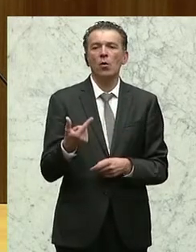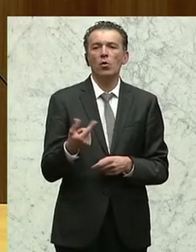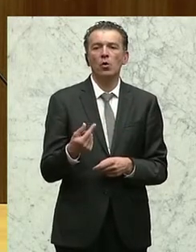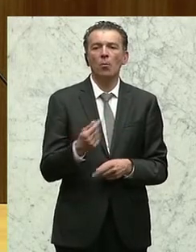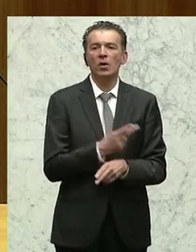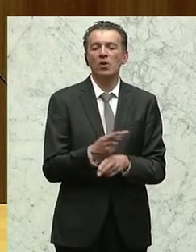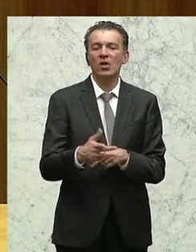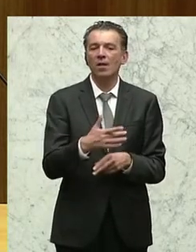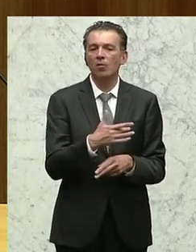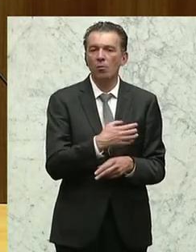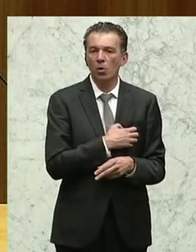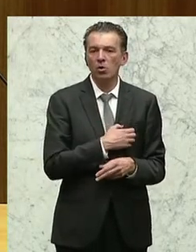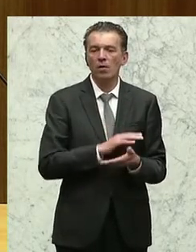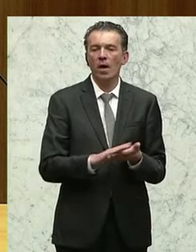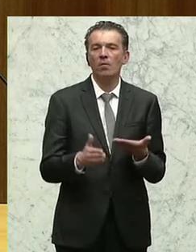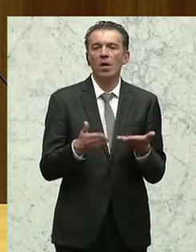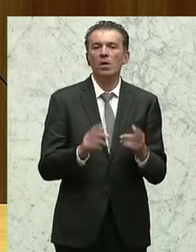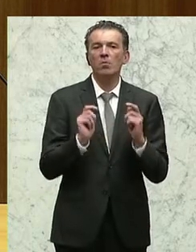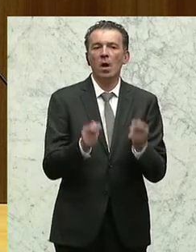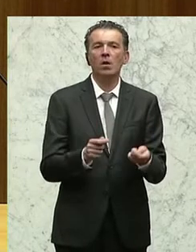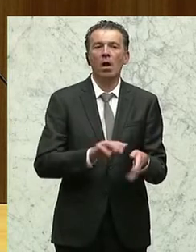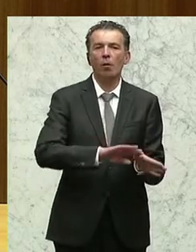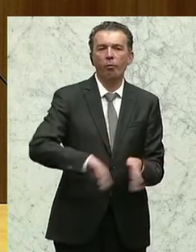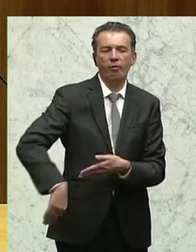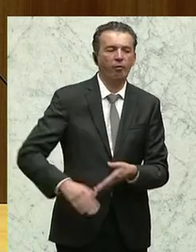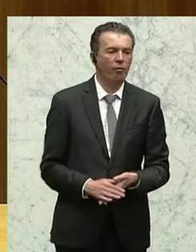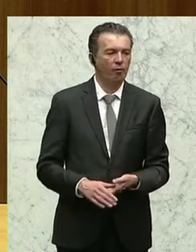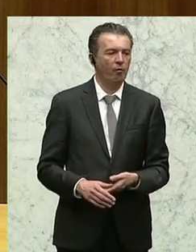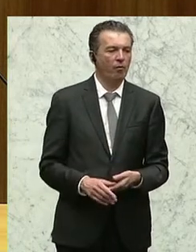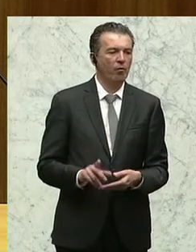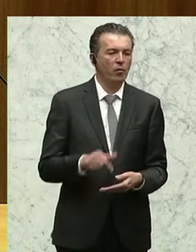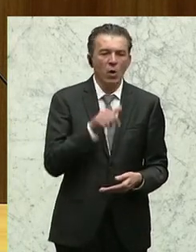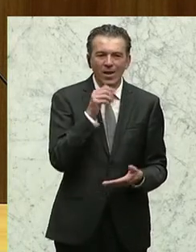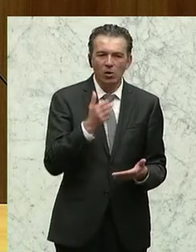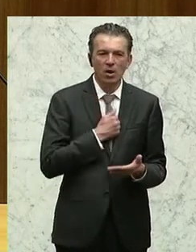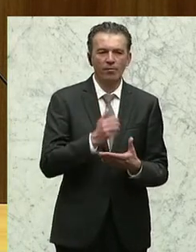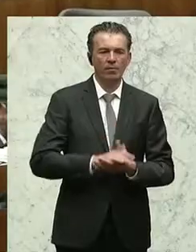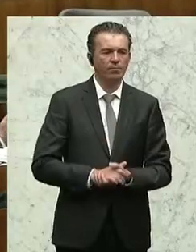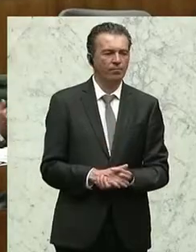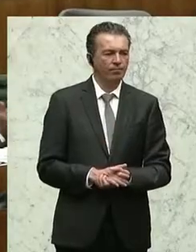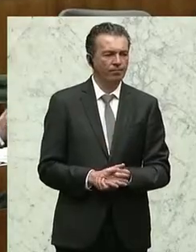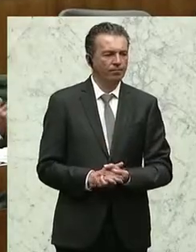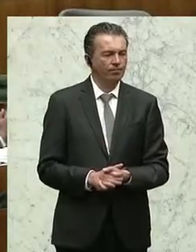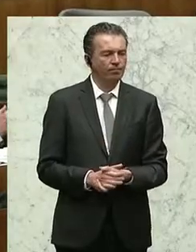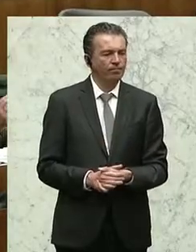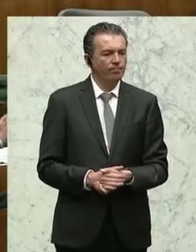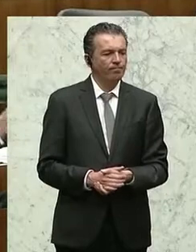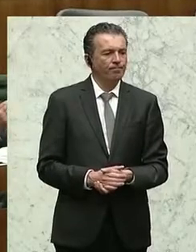doppelte Staatsbürgerschaft einfach mit so einem Antrag vom Tisch zu wischen. Das soll Ihnen nicht gelingen.